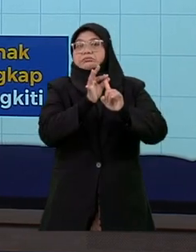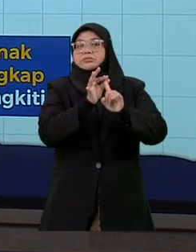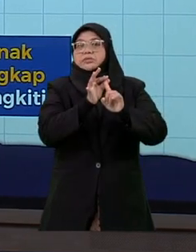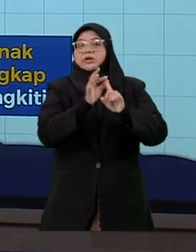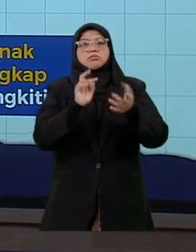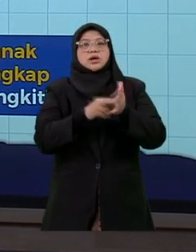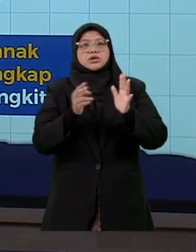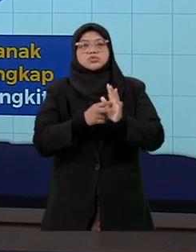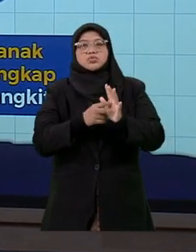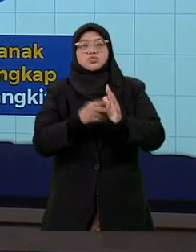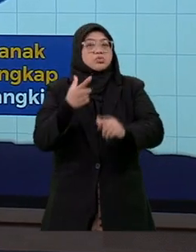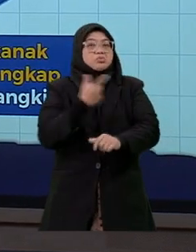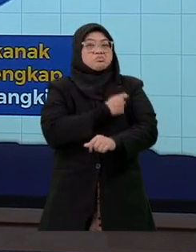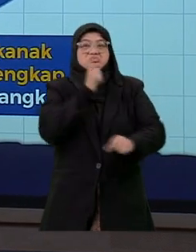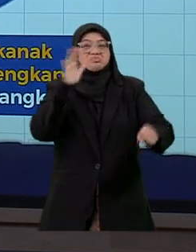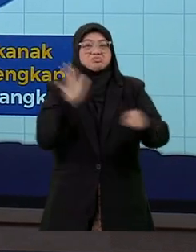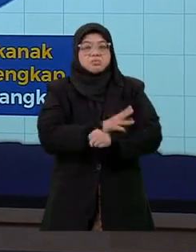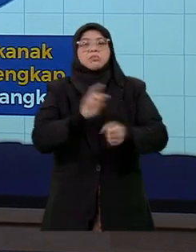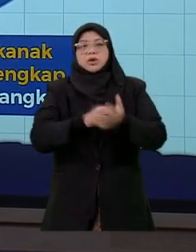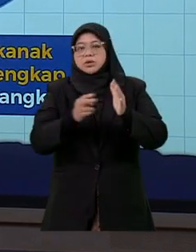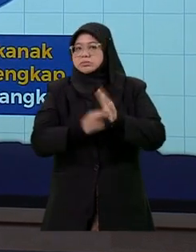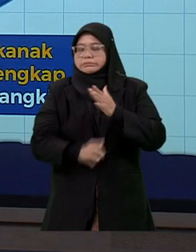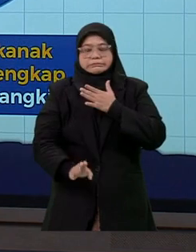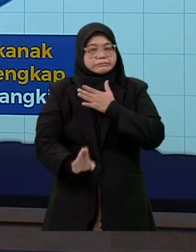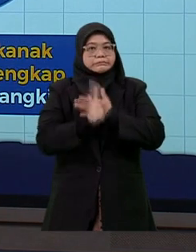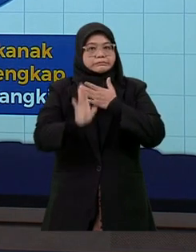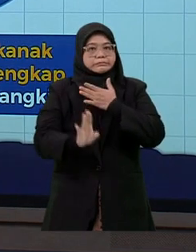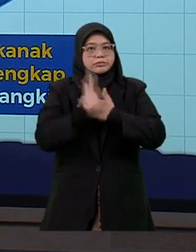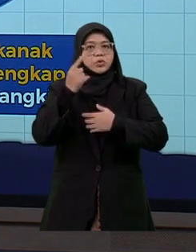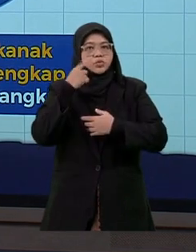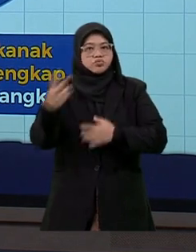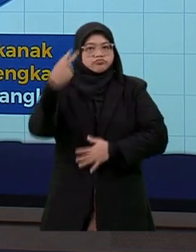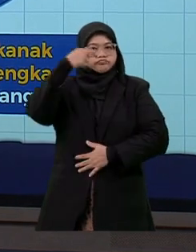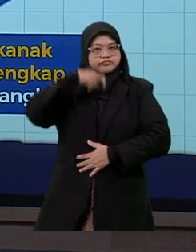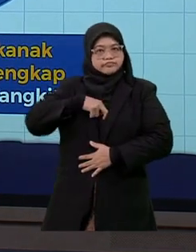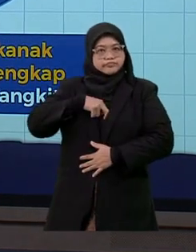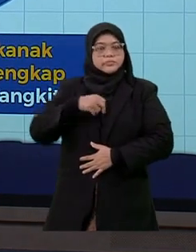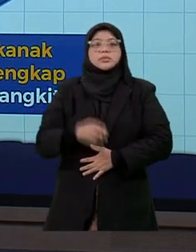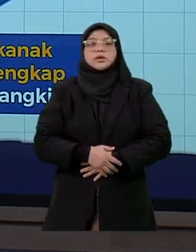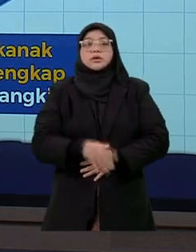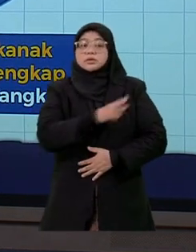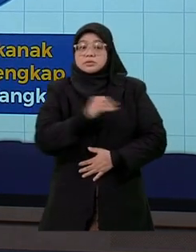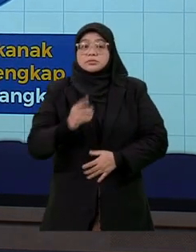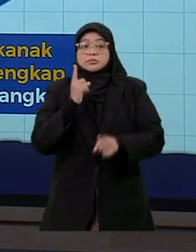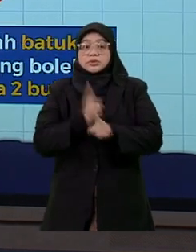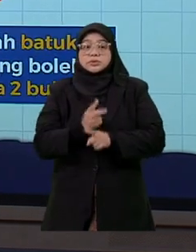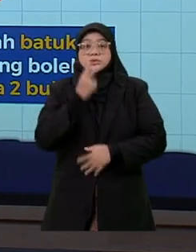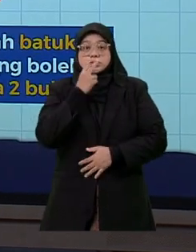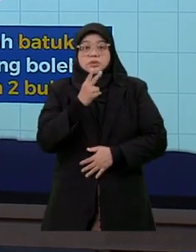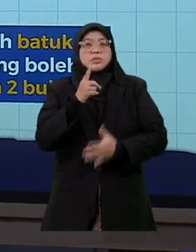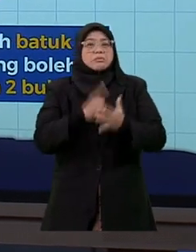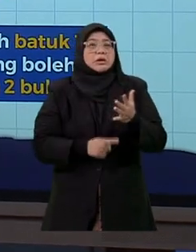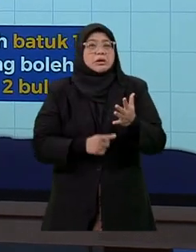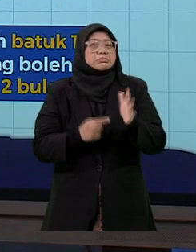tanpa imunisasi lengkap adalah antara golongan yang paling berisiko untuk dijangkiti. Di mana kalau dilihat daripada segi gejalanya